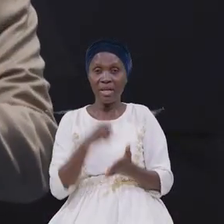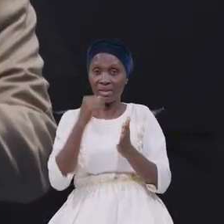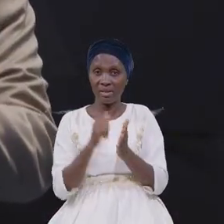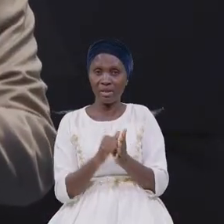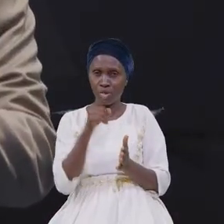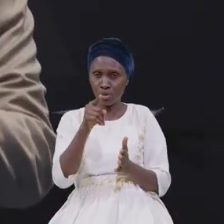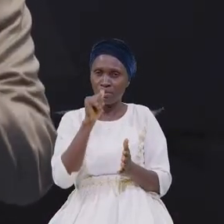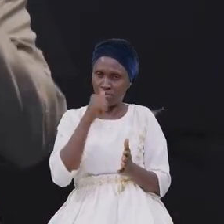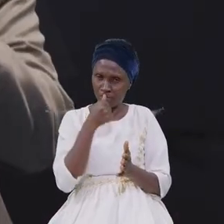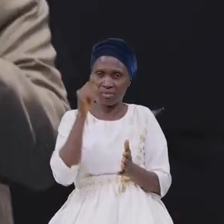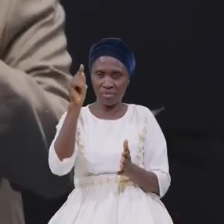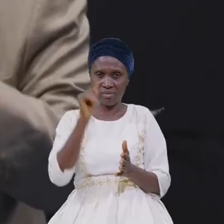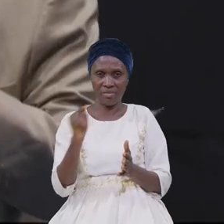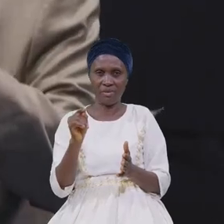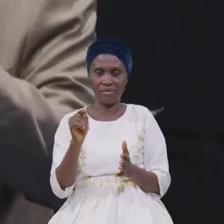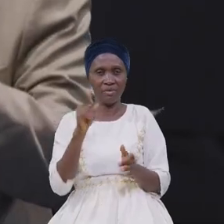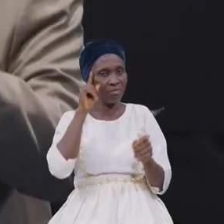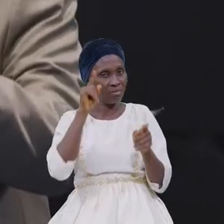Soyez donc patients, frères,